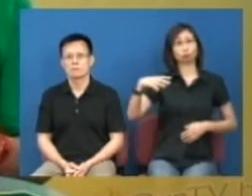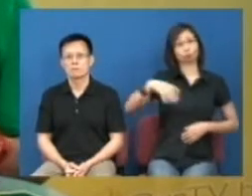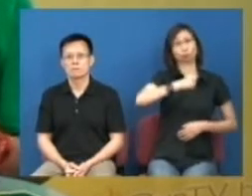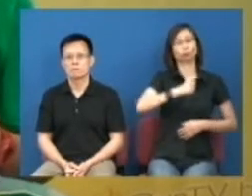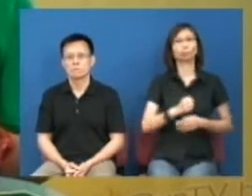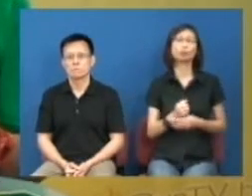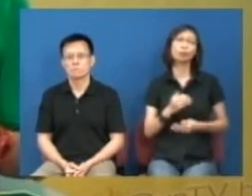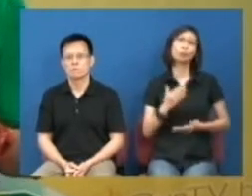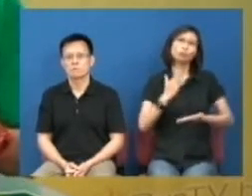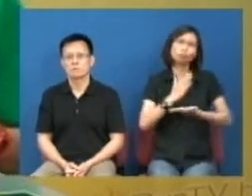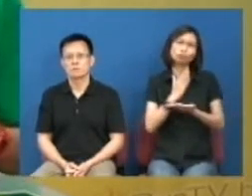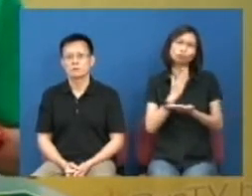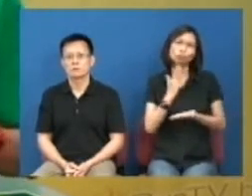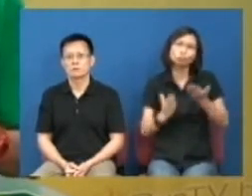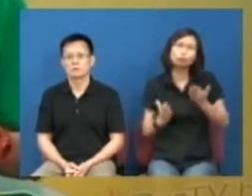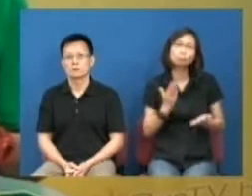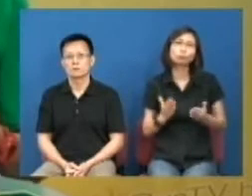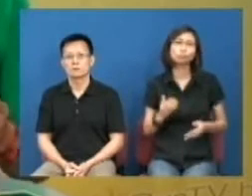合嚟講，即係有一啲所謂